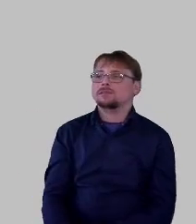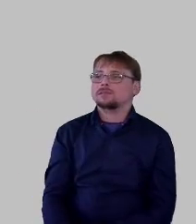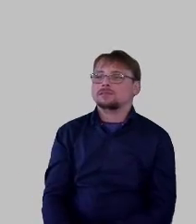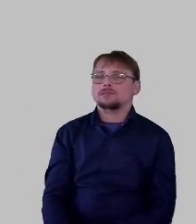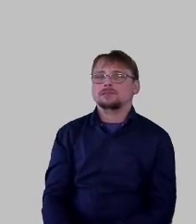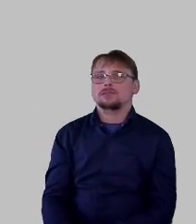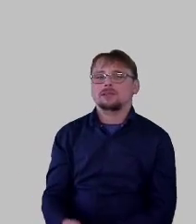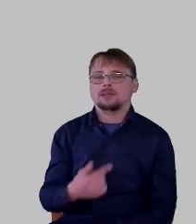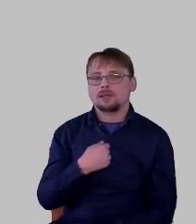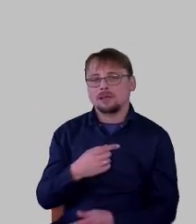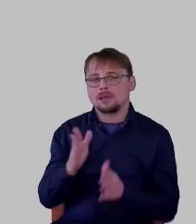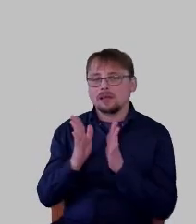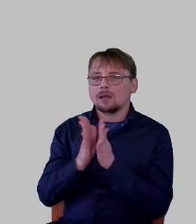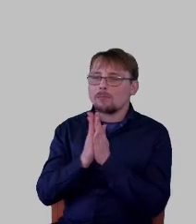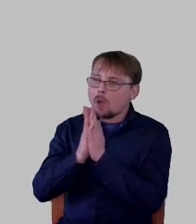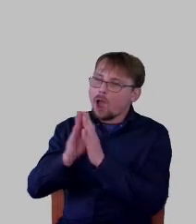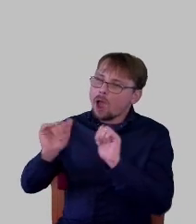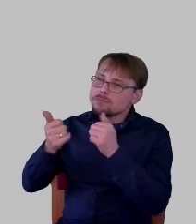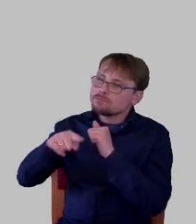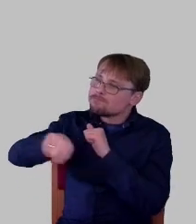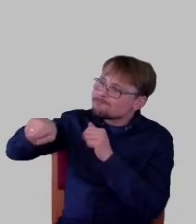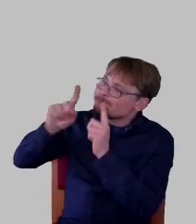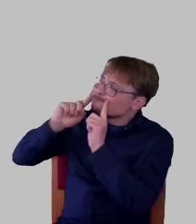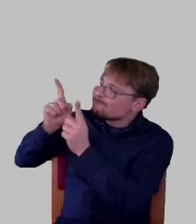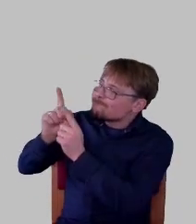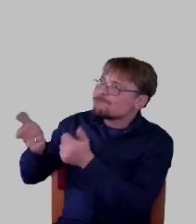I tu chciałabym Państwu zwrócić uwagę